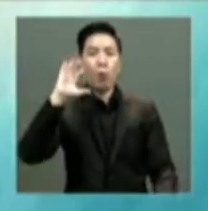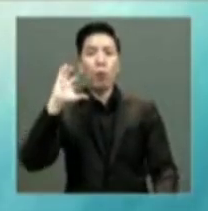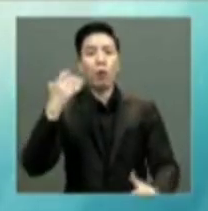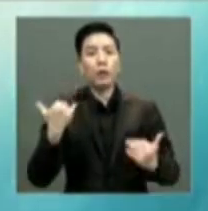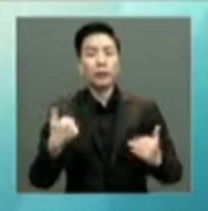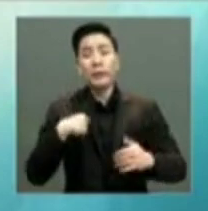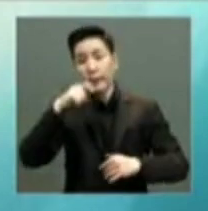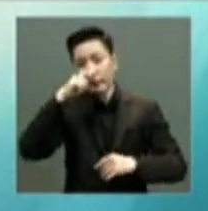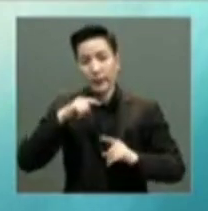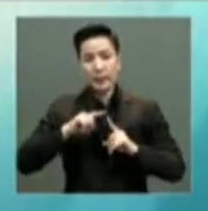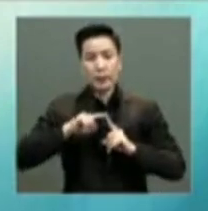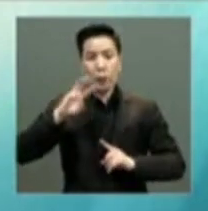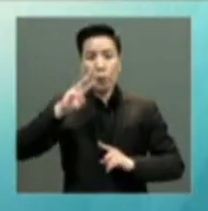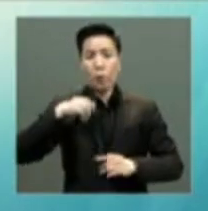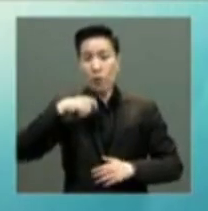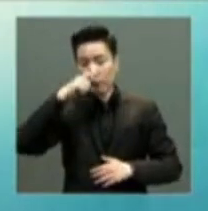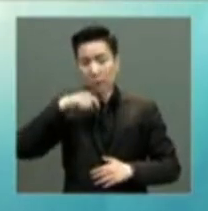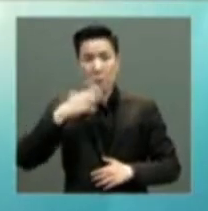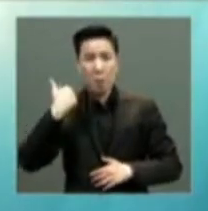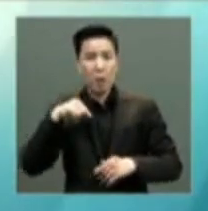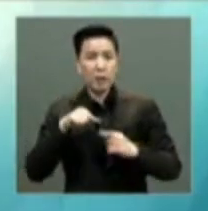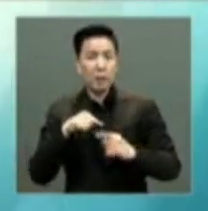กว่าคนแต่ละประเทศเหล่านี้ล้วนแล้วแต่มีการสาธารณสุขที่ดีเยี่ยมระดับโลกทั้งนั้นนะครับขอเรานี้อันดับ6